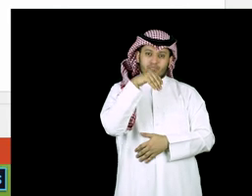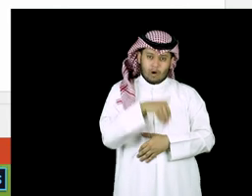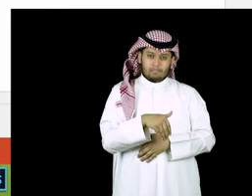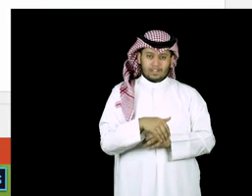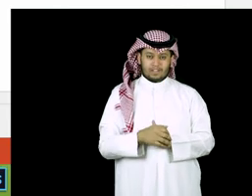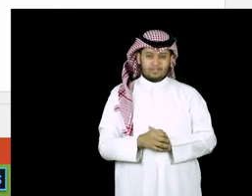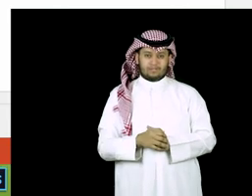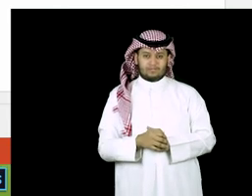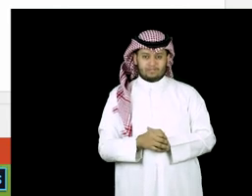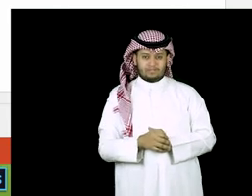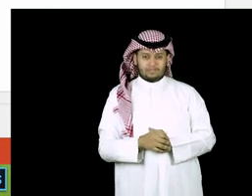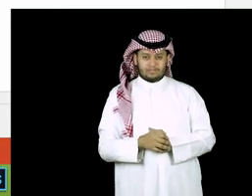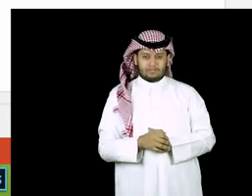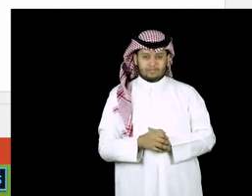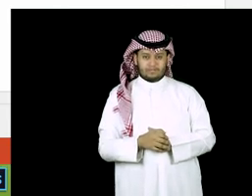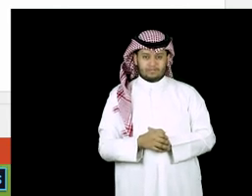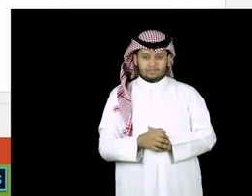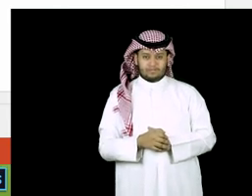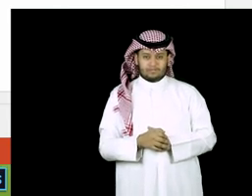محمد.